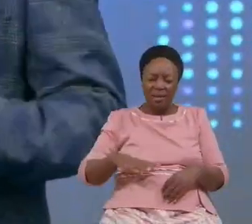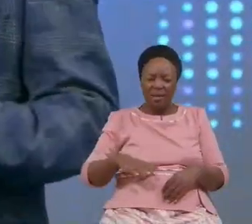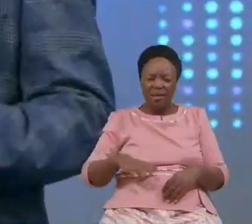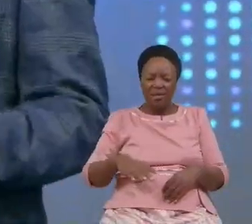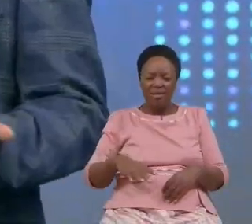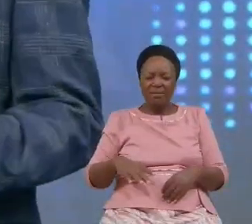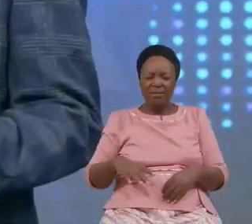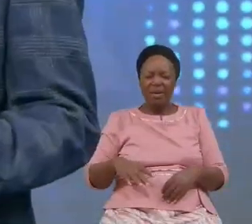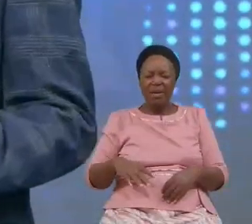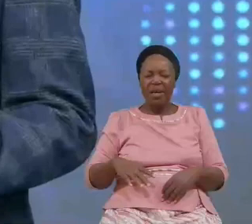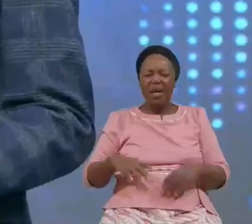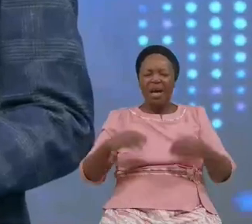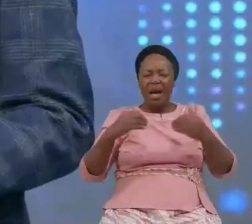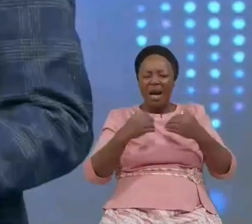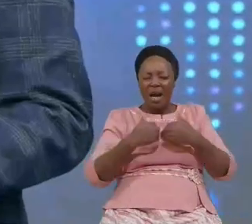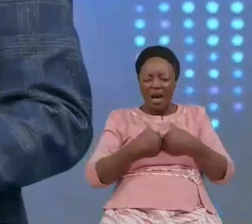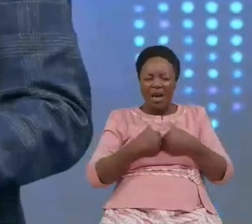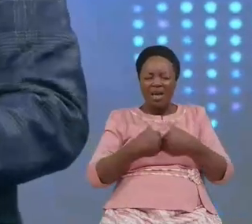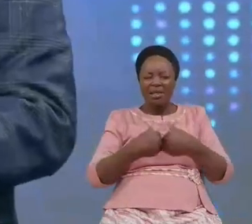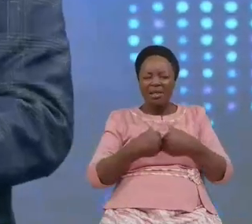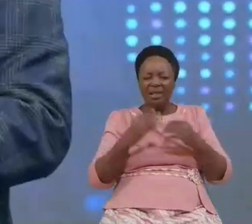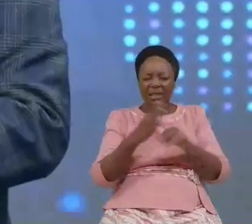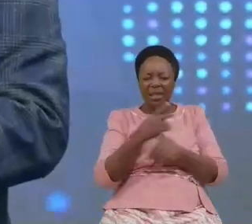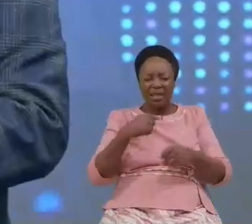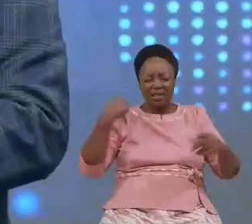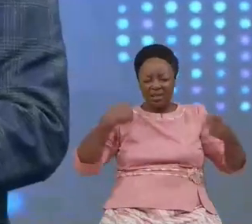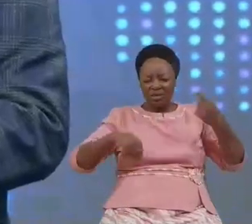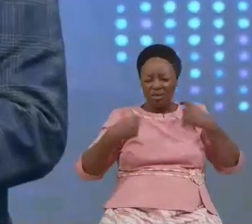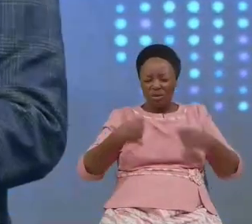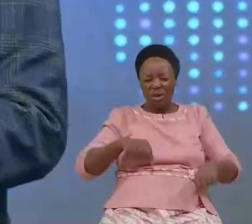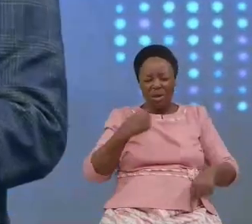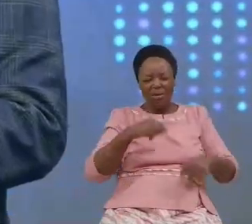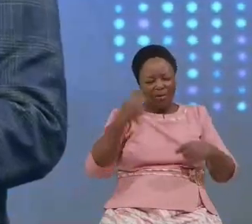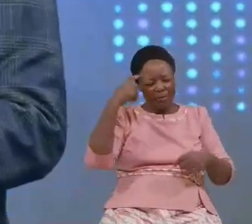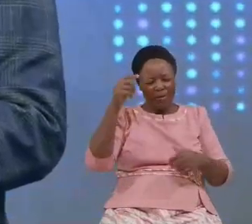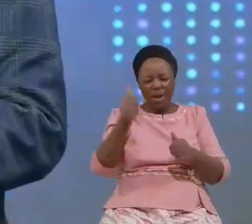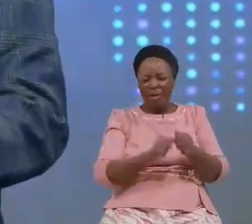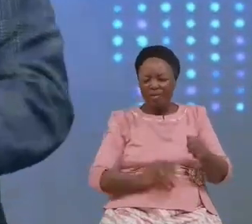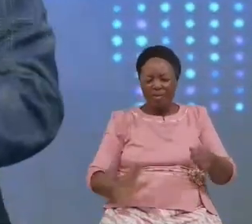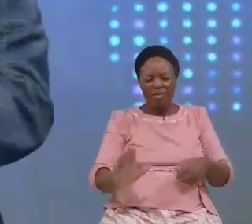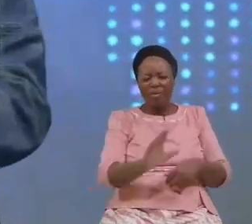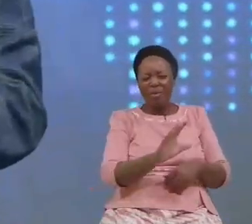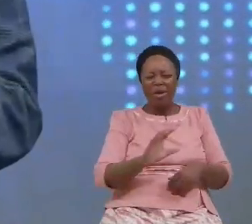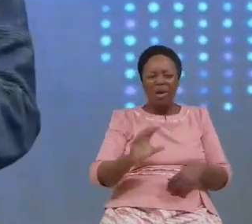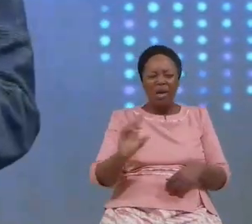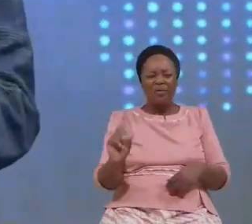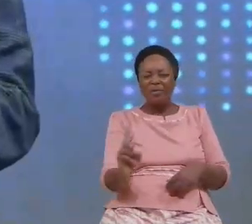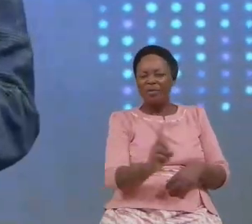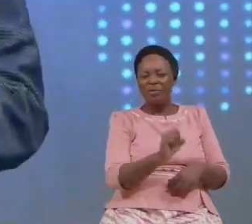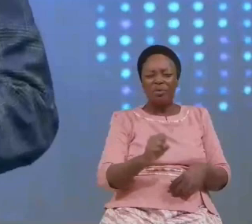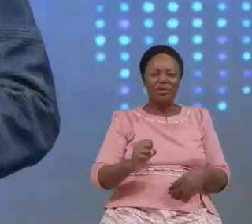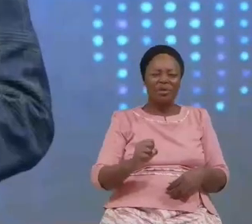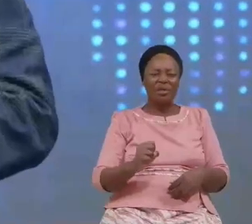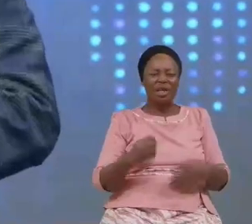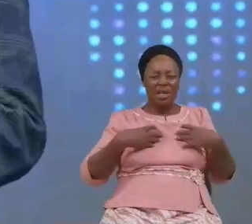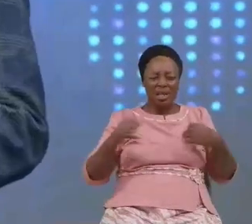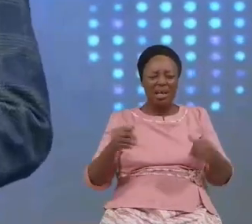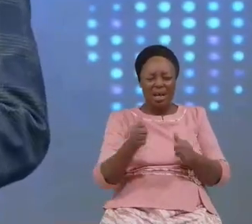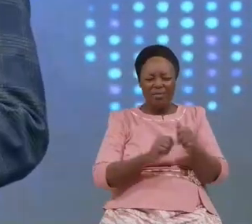que Christ a porté les maîtres sur pour chacun chacun ici